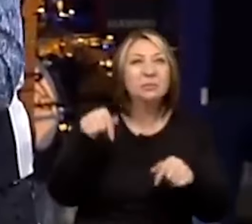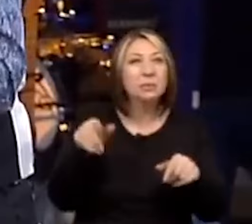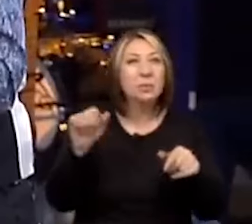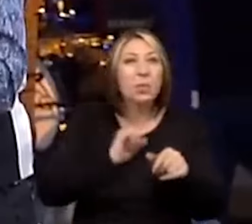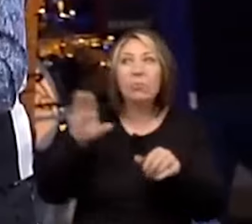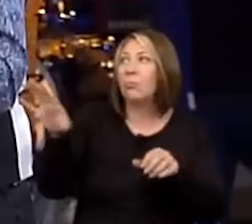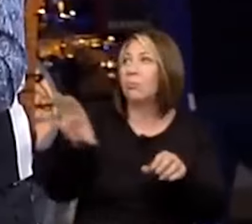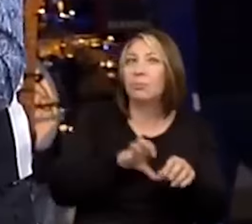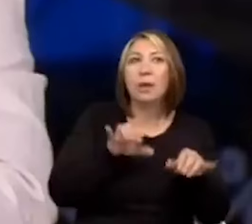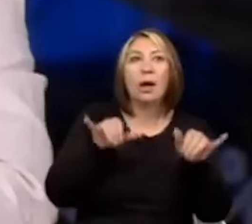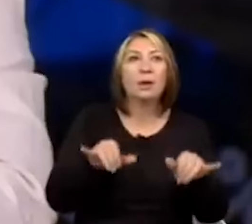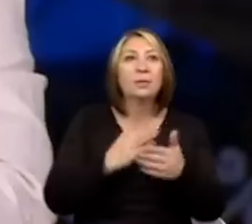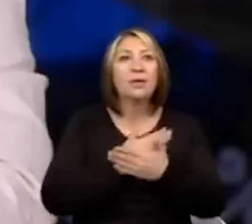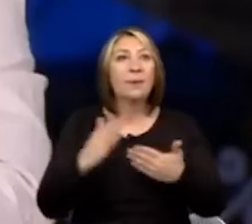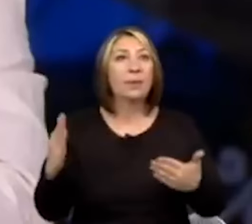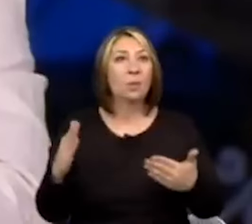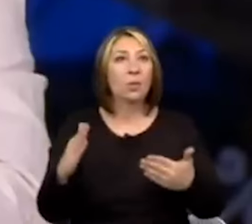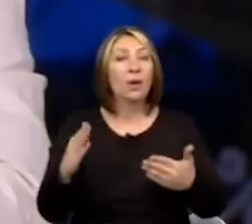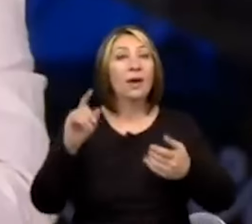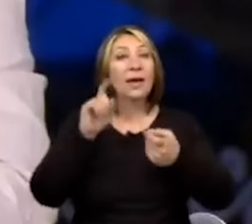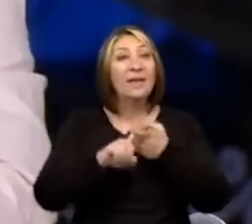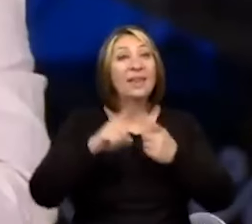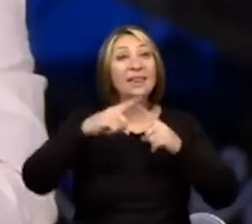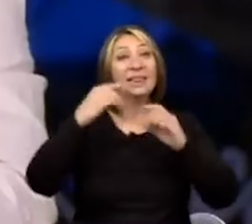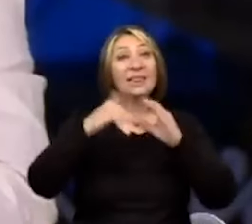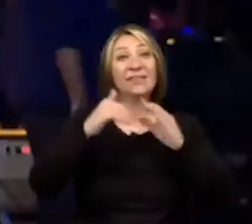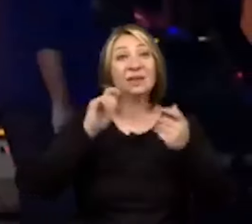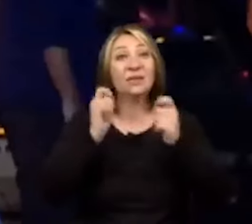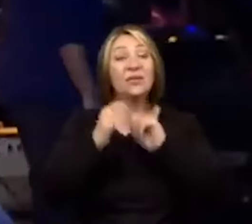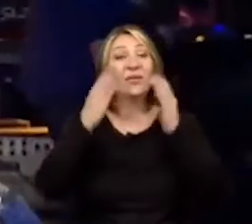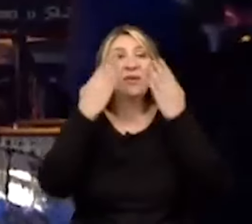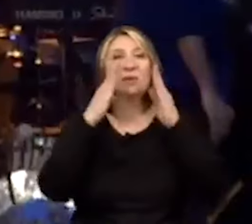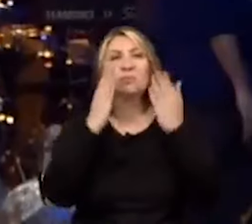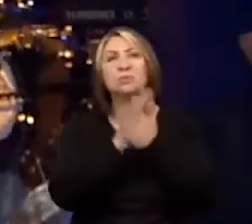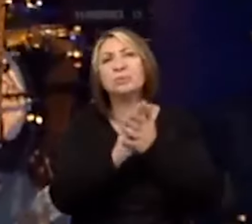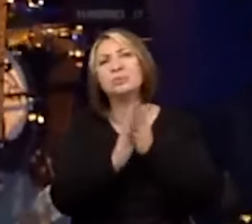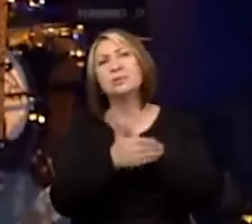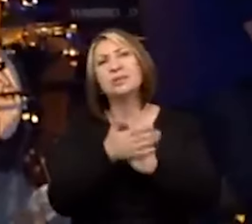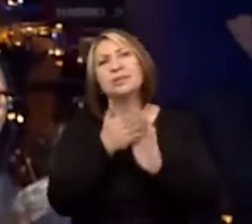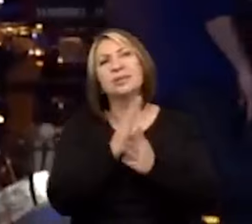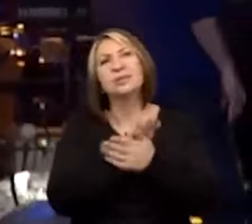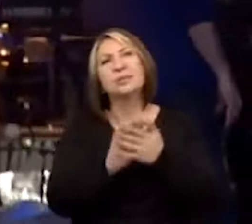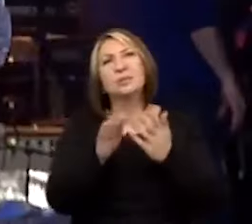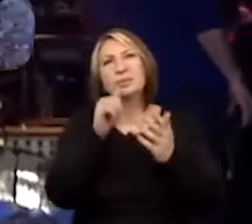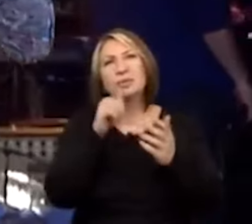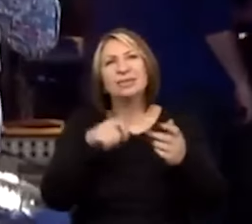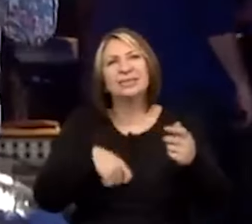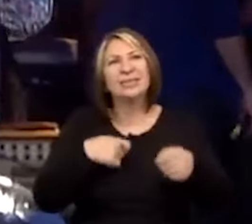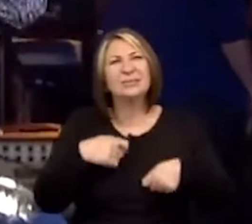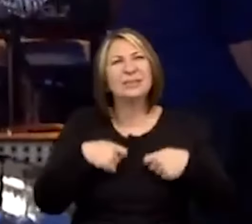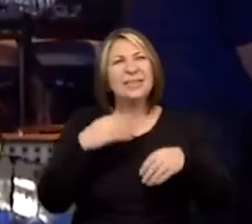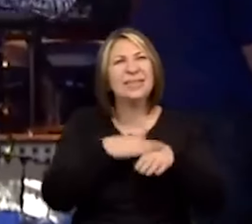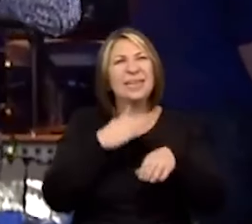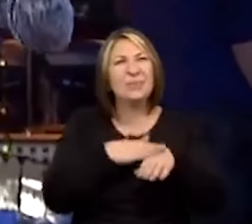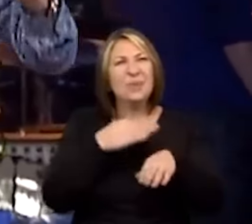Fakat korkunç bir şey oldu. Ve Twitter başka bir şeye dönüştü. Facebook zaten fena halde, sulu zırtlak